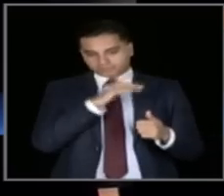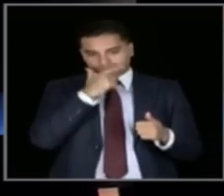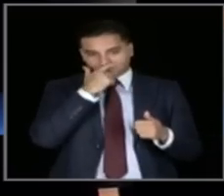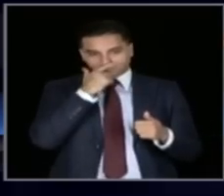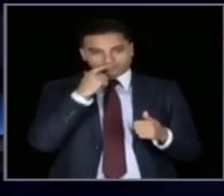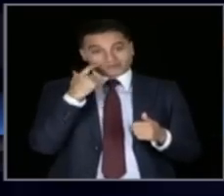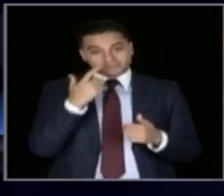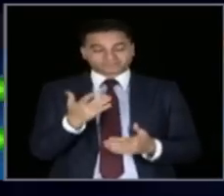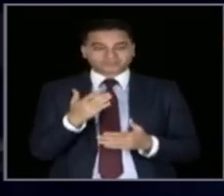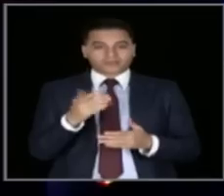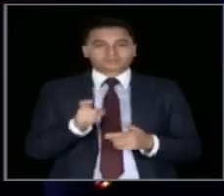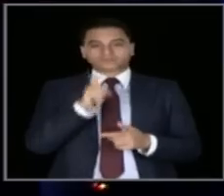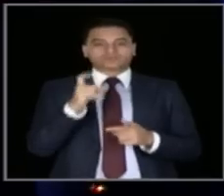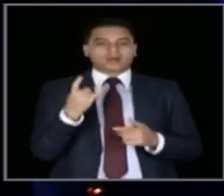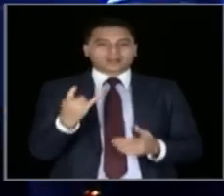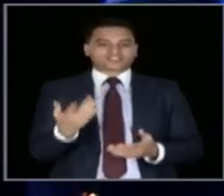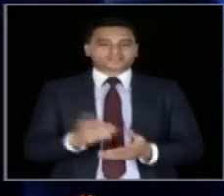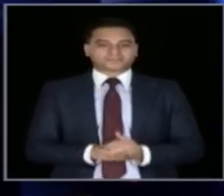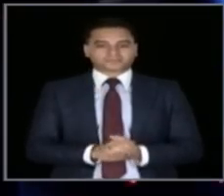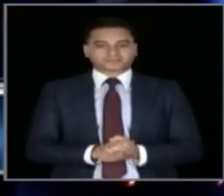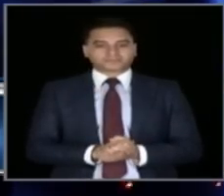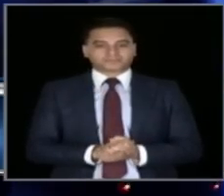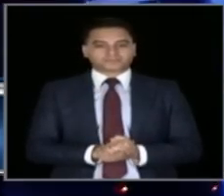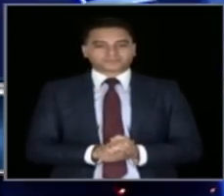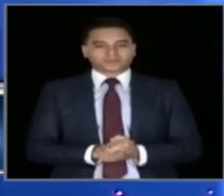25 نقطة. سؤال عاشر.